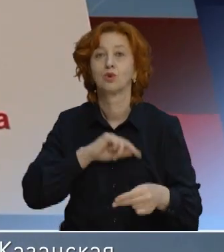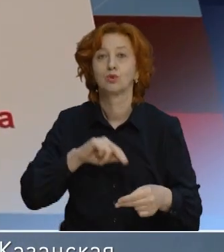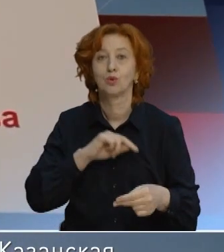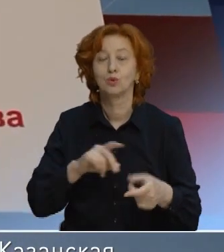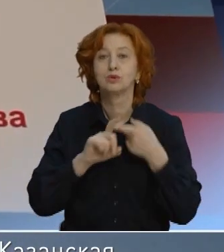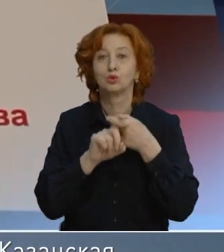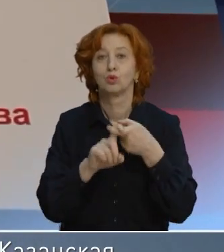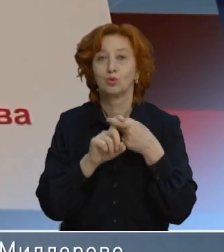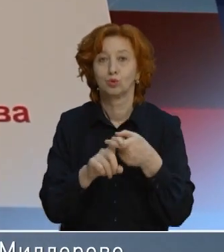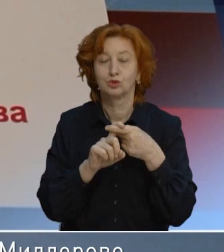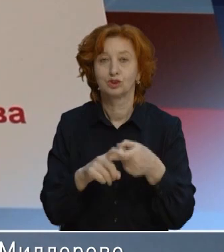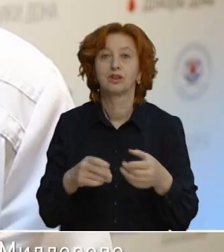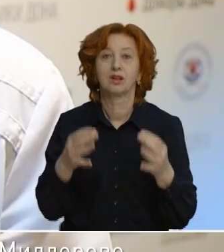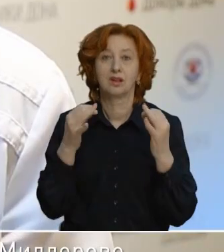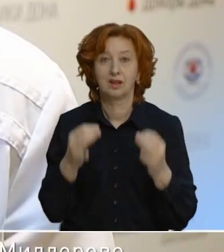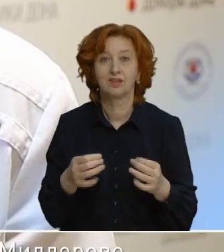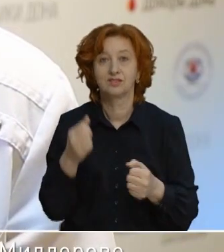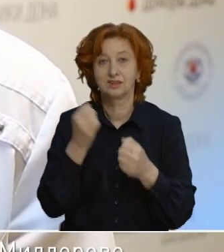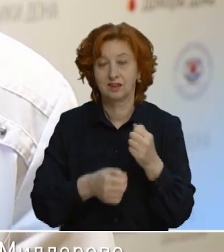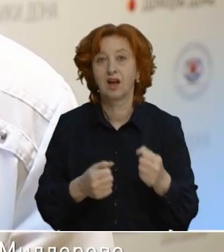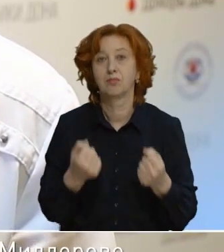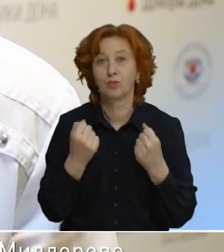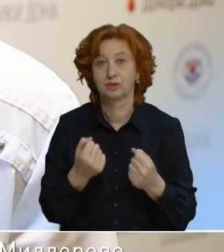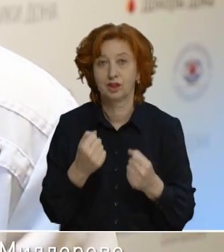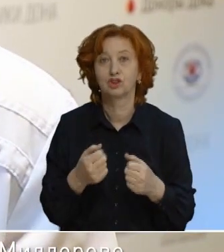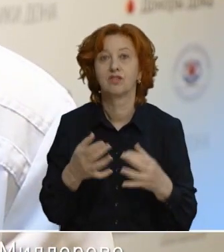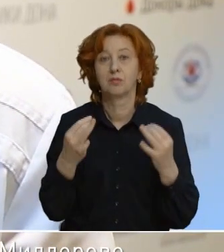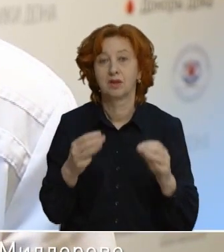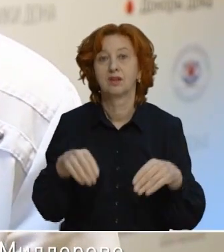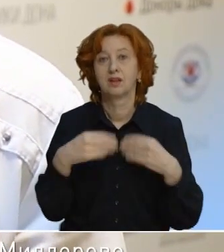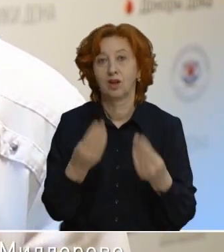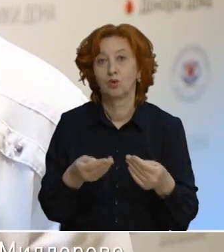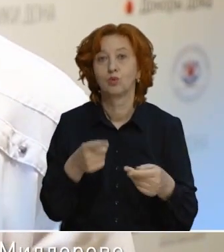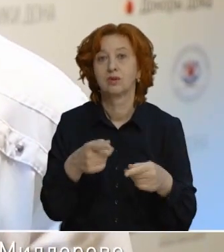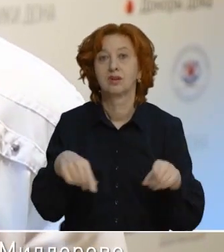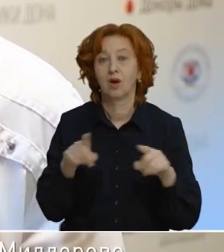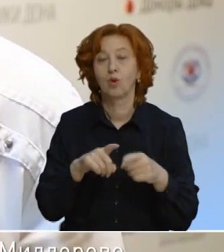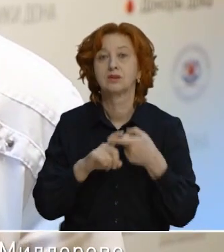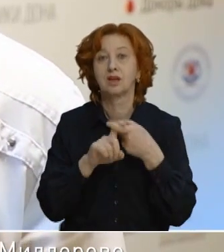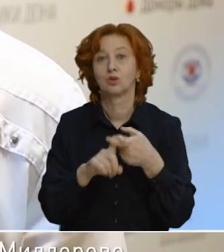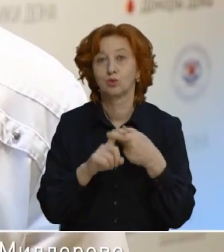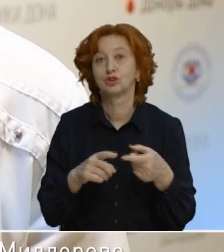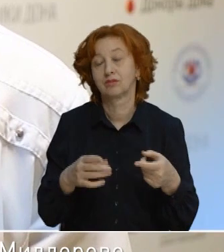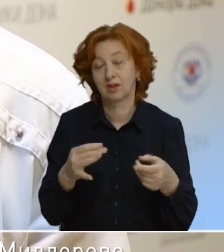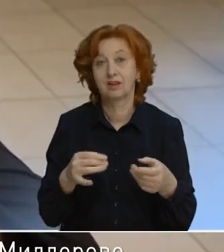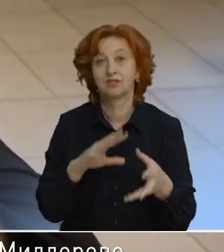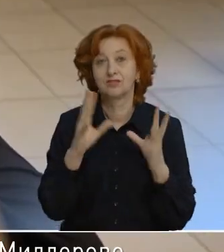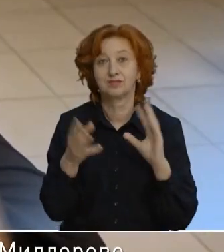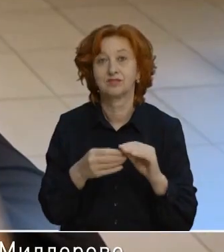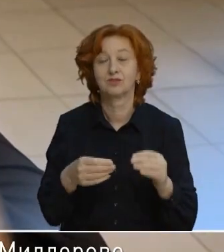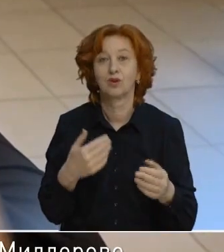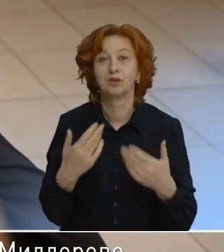Потребность это всегда удовлетворяется полностью. И в зависимости вот от этой потребности мы заготавливаем